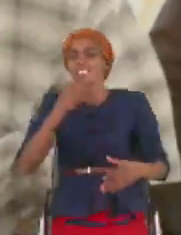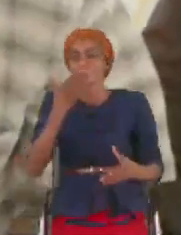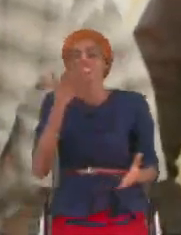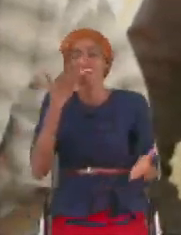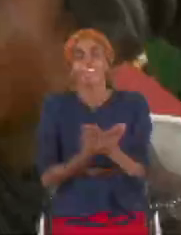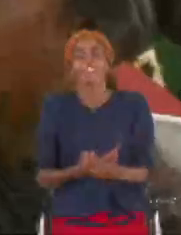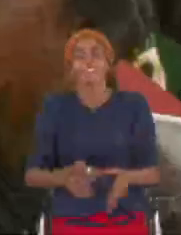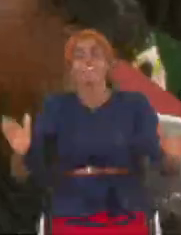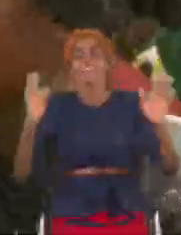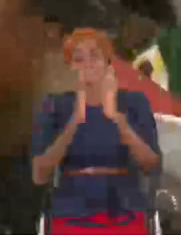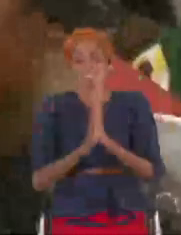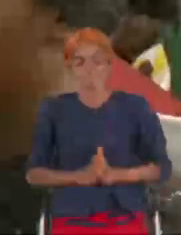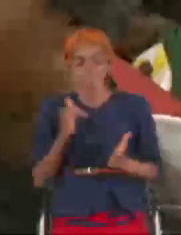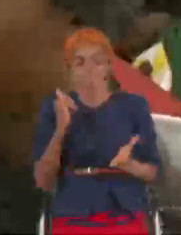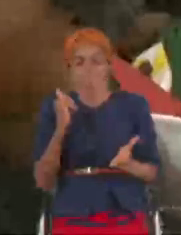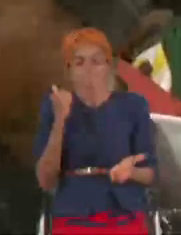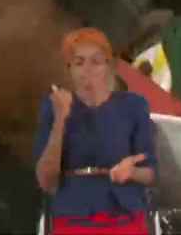même